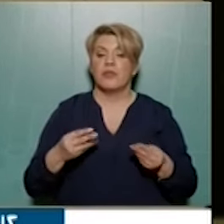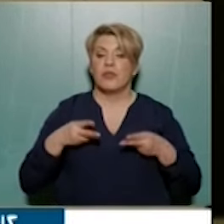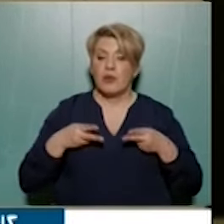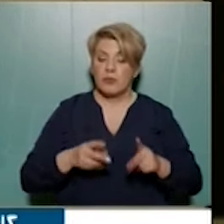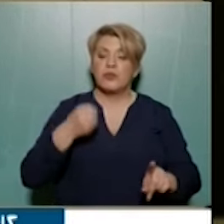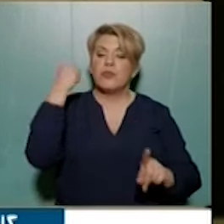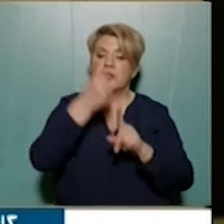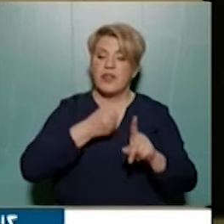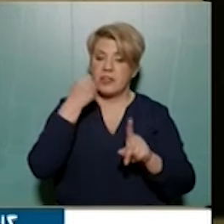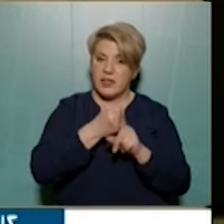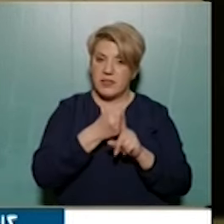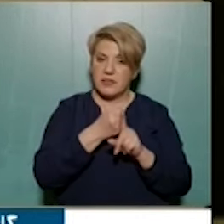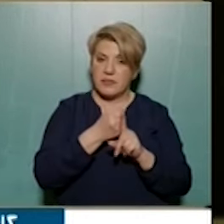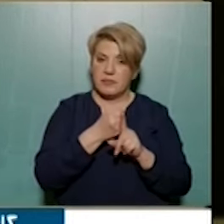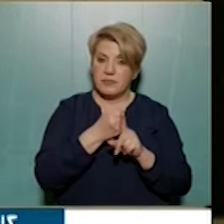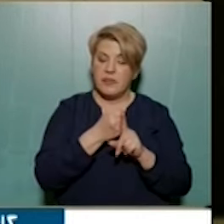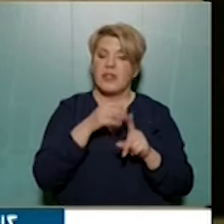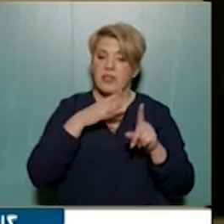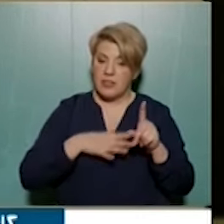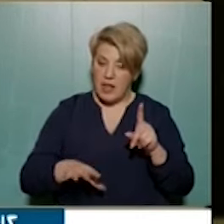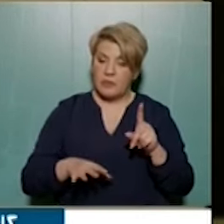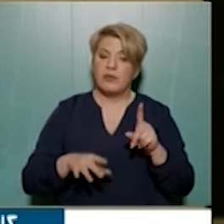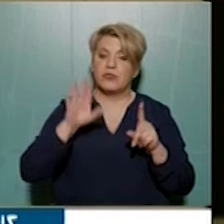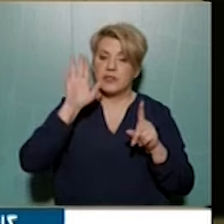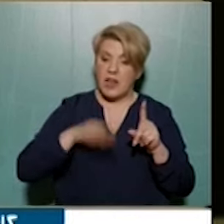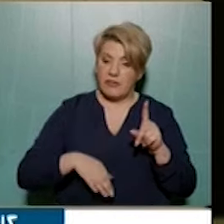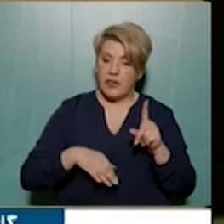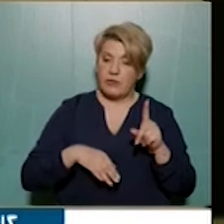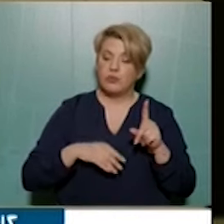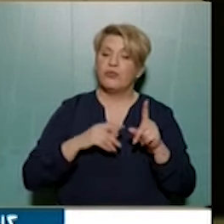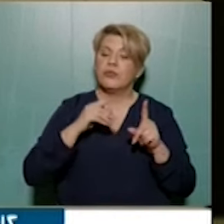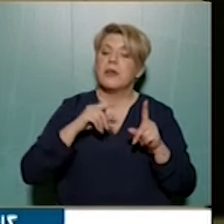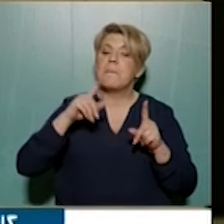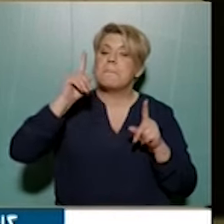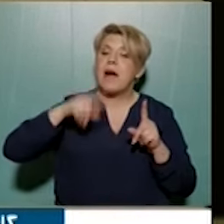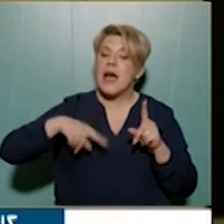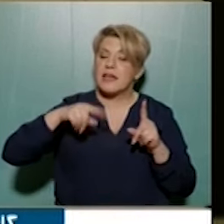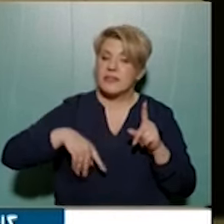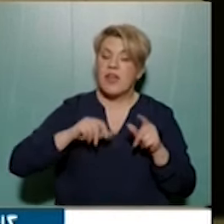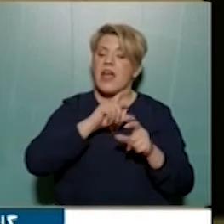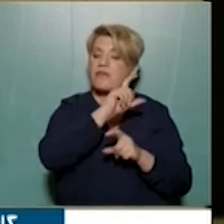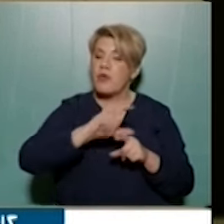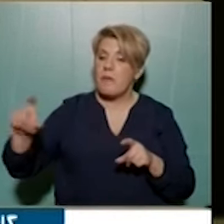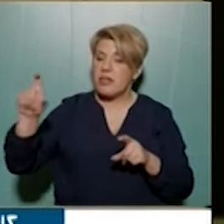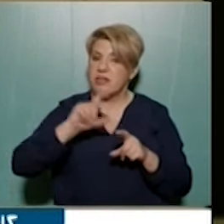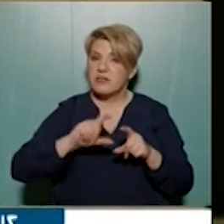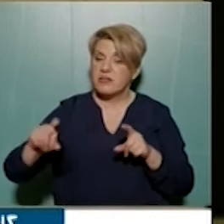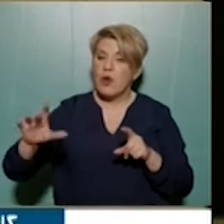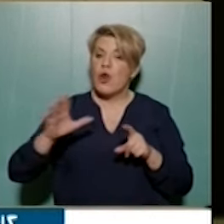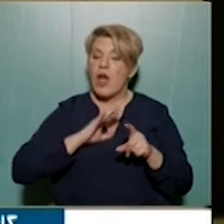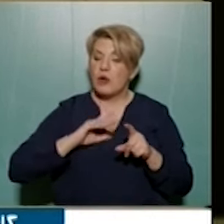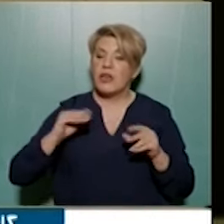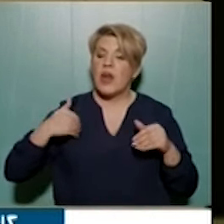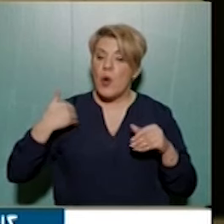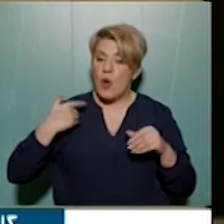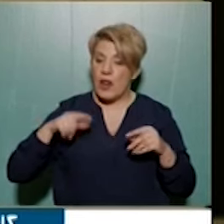της διεκδίκησης, που θέλουμε να πούμε ότι τις τελευταίες μέρες, τις τελευταίες εβδομάδες ο λαός και η